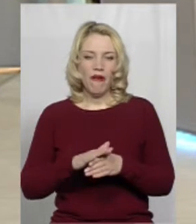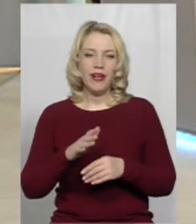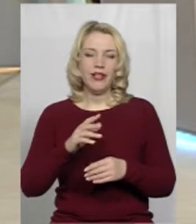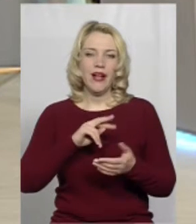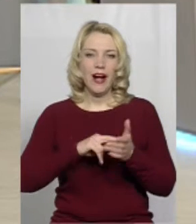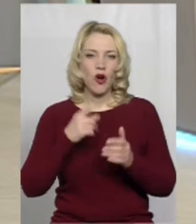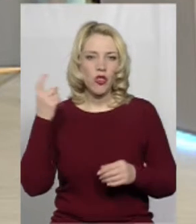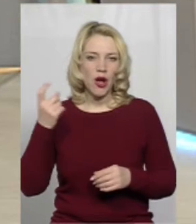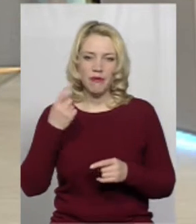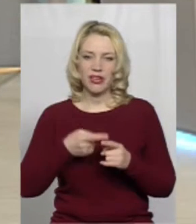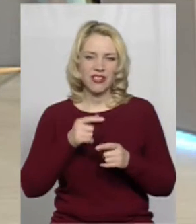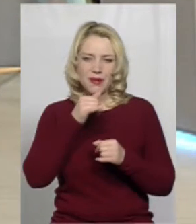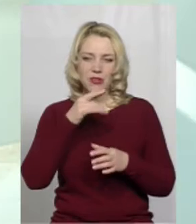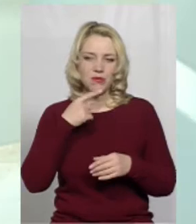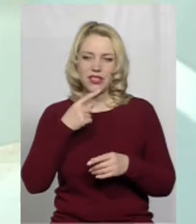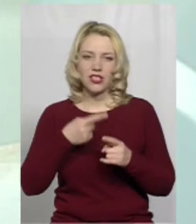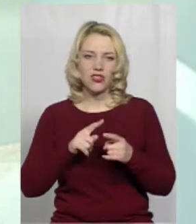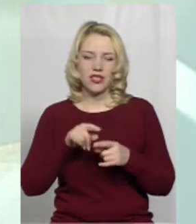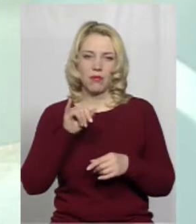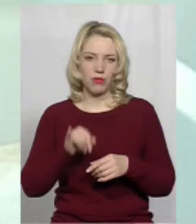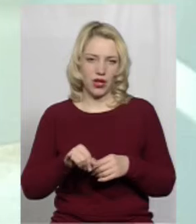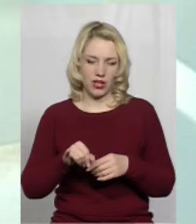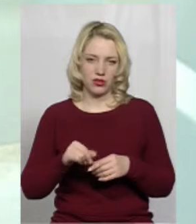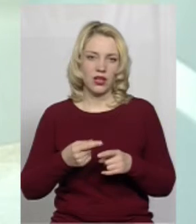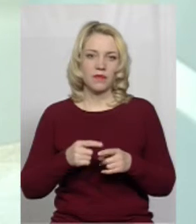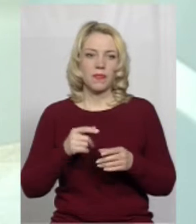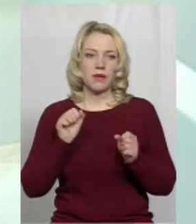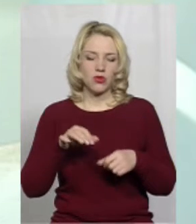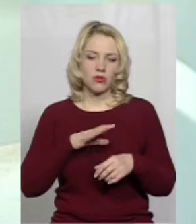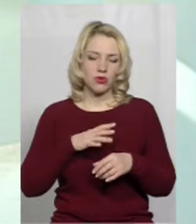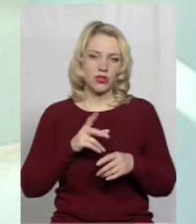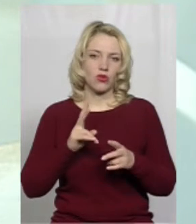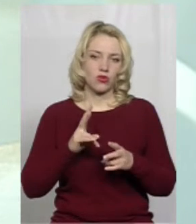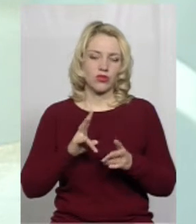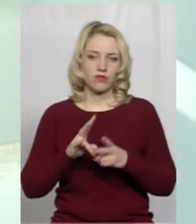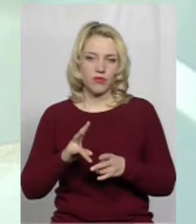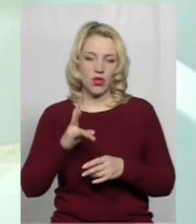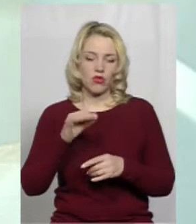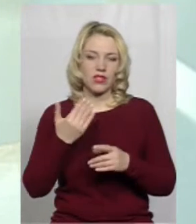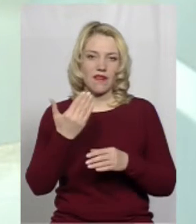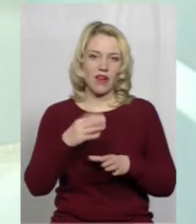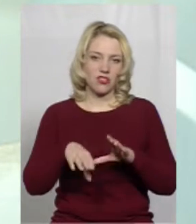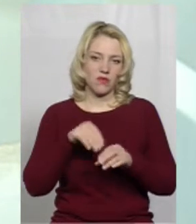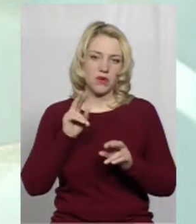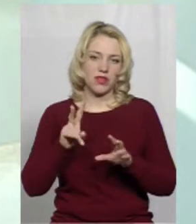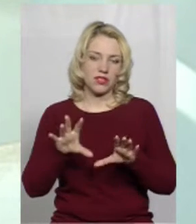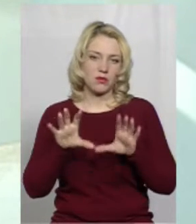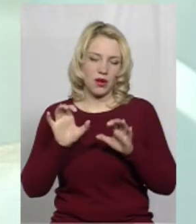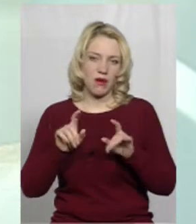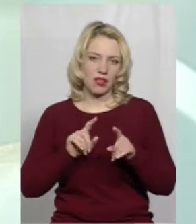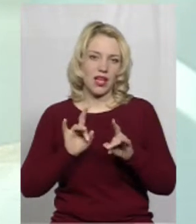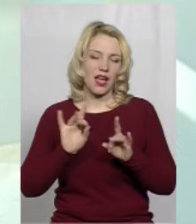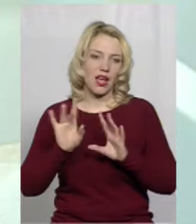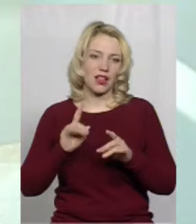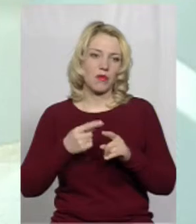Тобто не можна сказати, що це зовсім погано. Можливо, вона дратує так, когось, але це ваш вибір, як її сприймати. І це теж